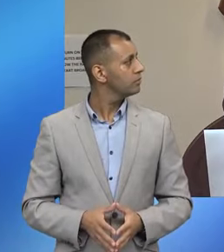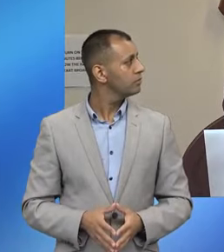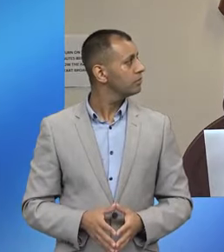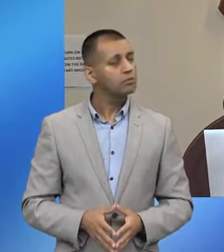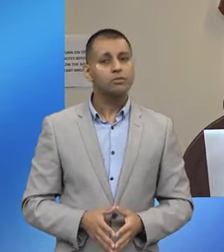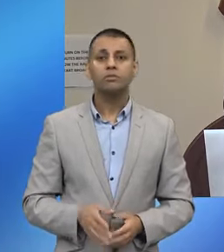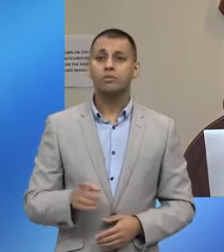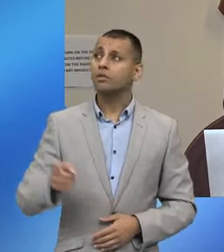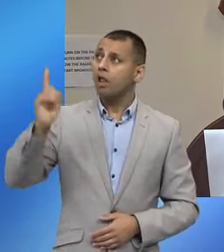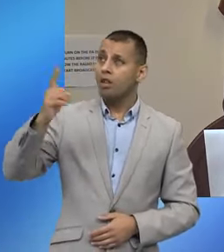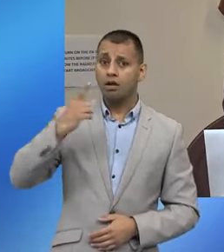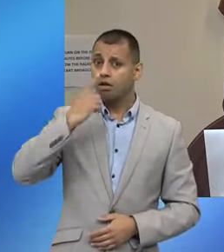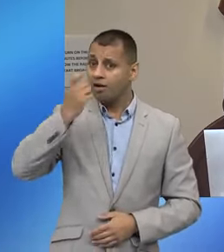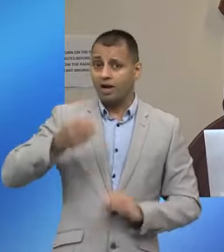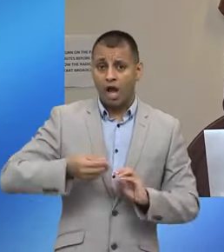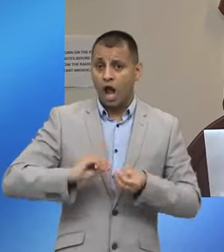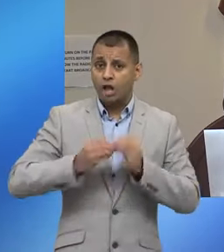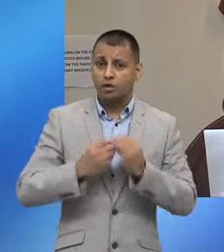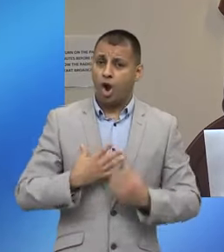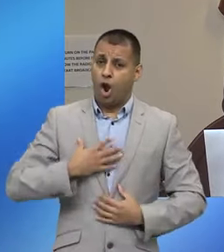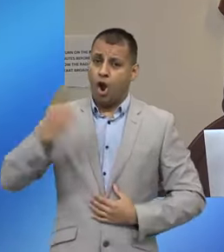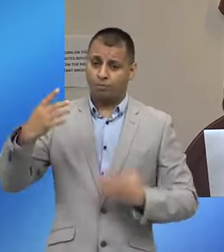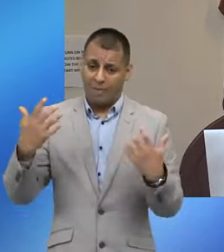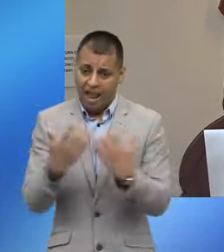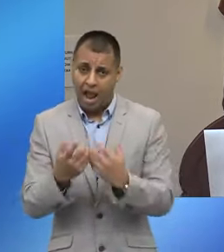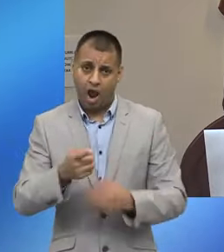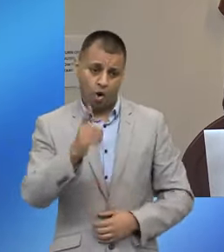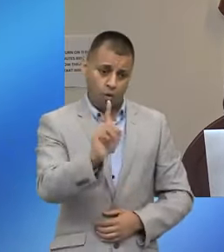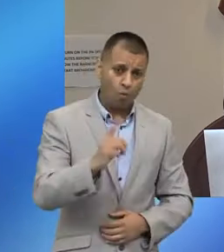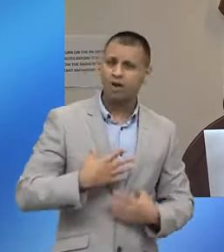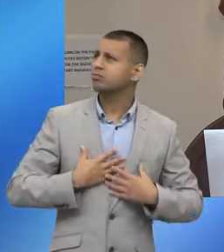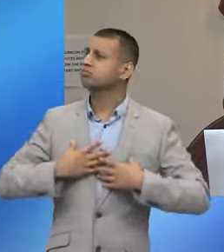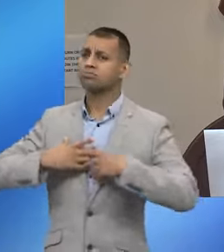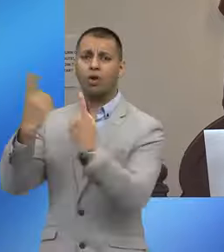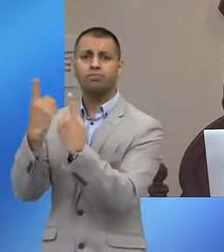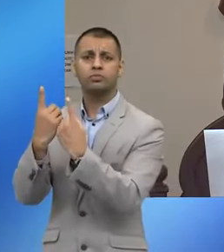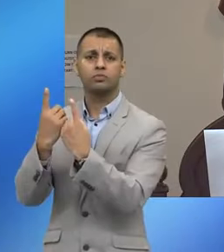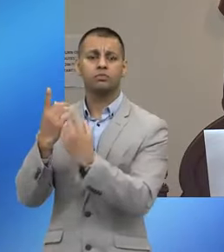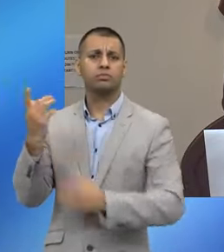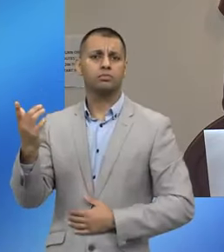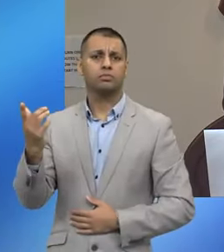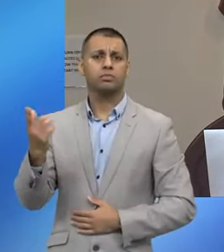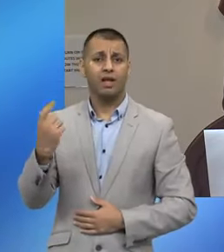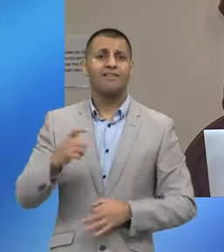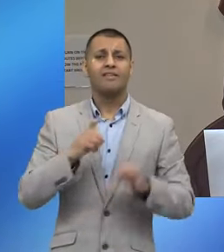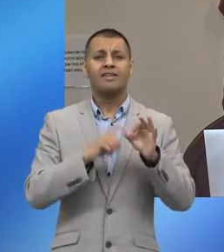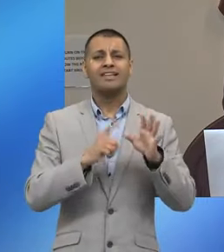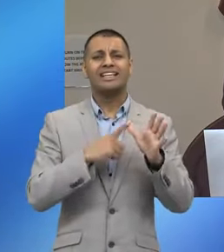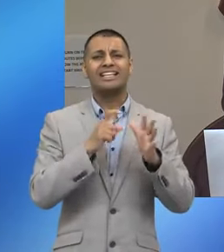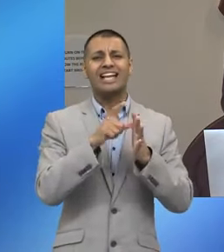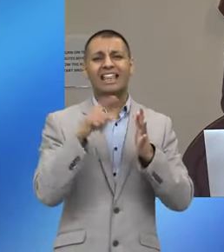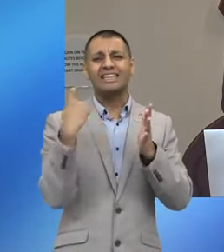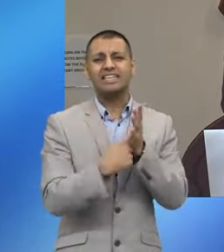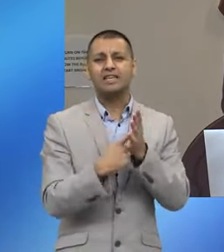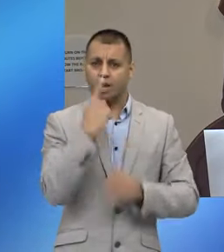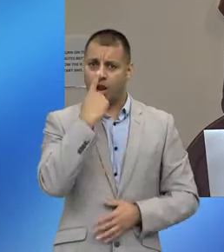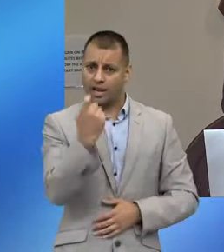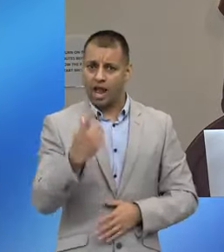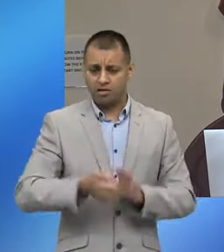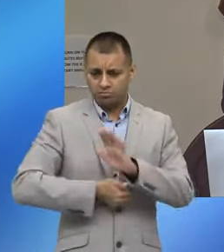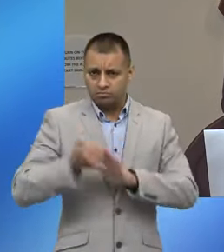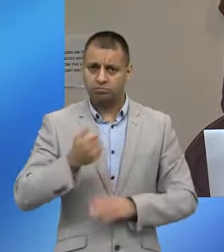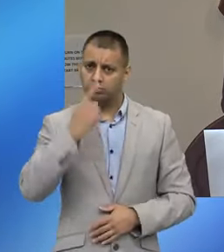يشاء. Allah creates however he wants to create, whatever he wants to create. Inna Allah qadirun alim. Allah is qadir